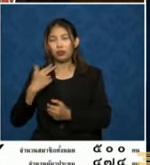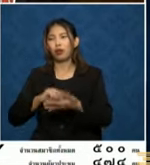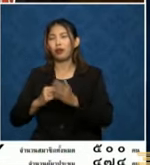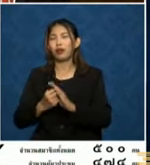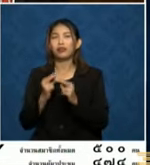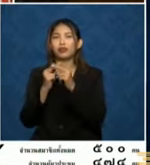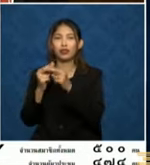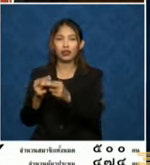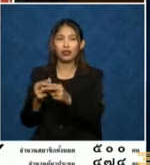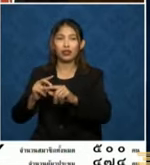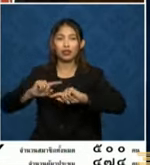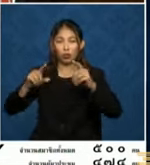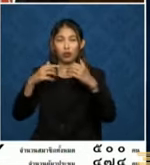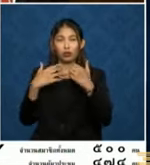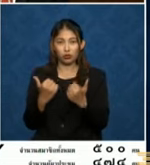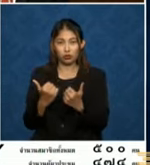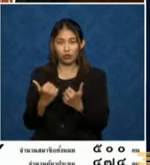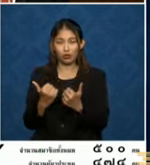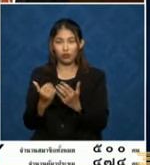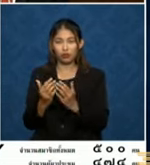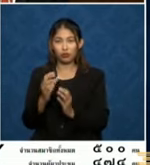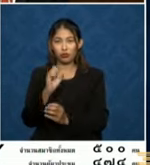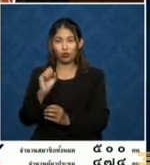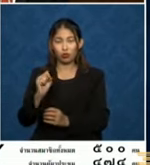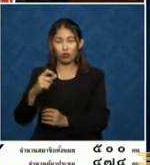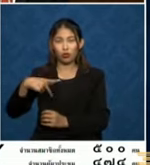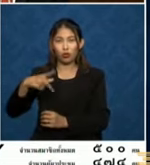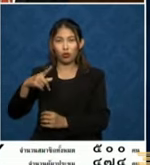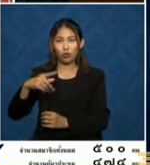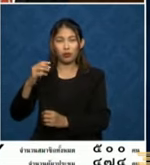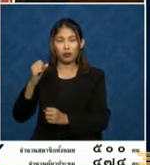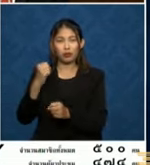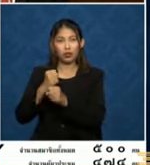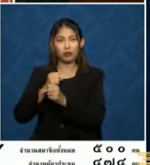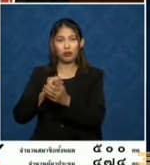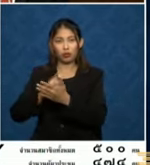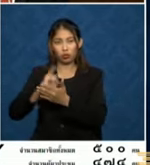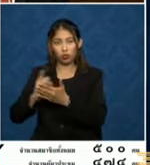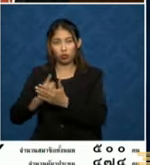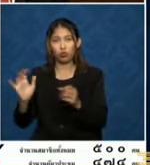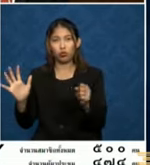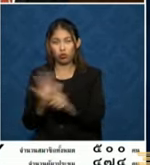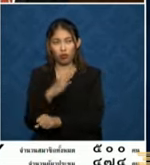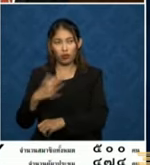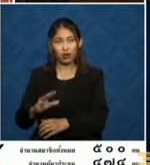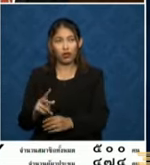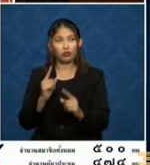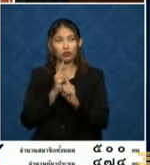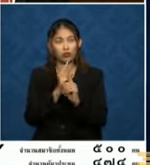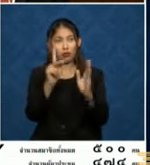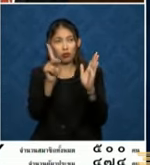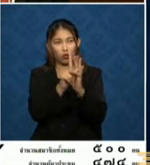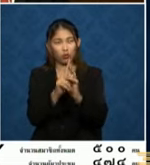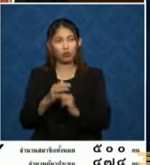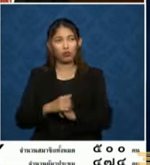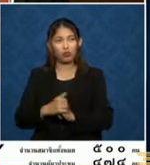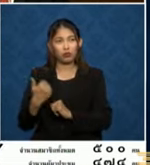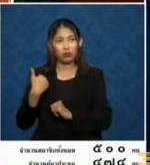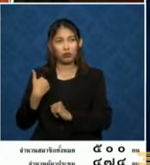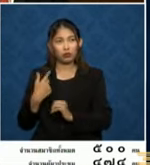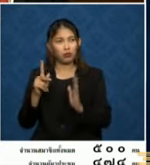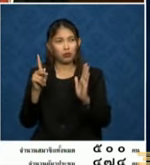นะครับแต่ว่าท่านผลิตทำถูกต้องตามข้อบังคับในการตรวจตรวจคลิปวิดีโอเรียบร้อยแล้วครับก็สามารถนำเสนอได้ครับ